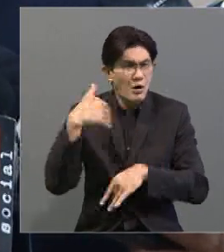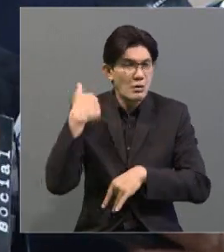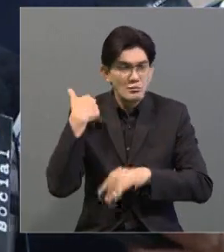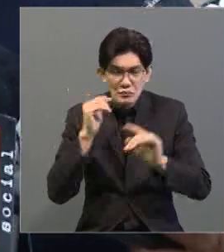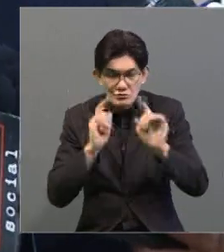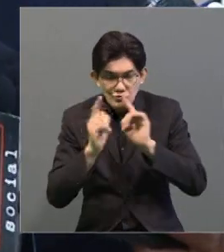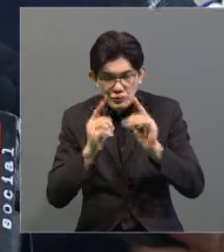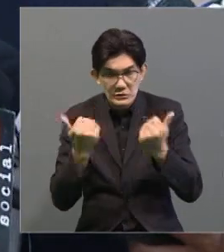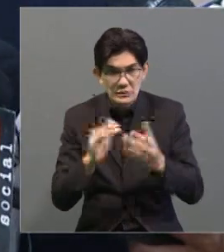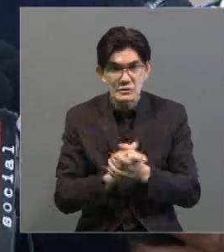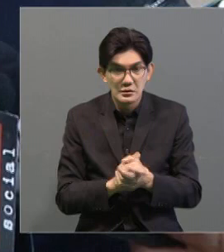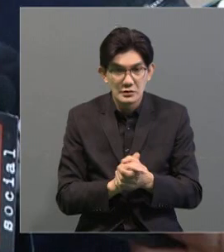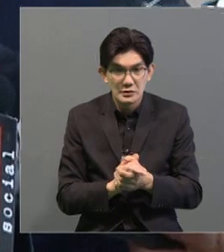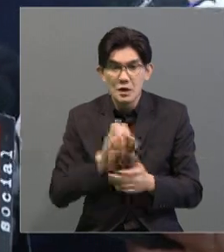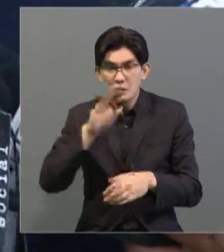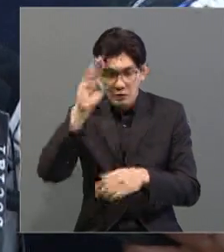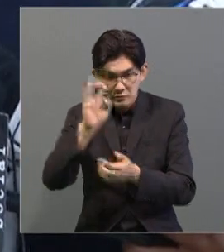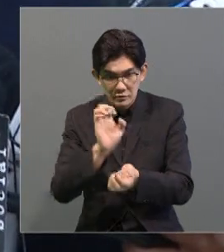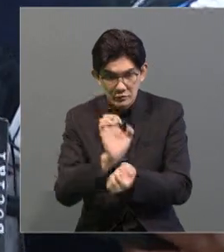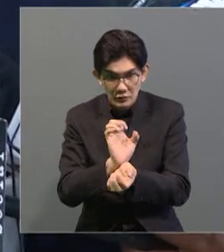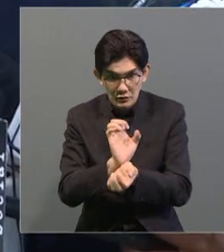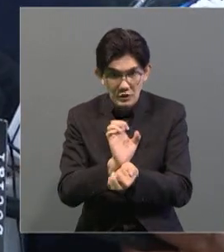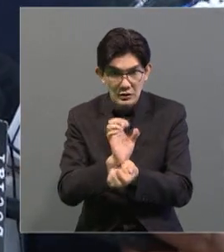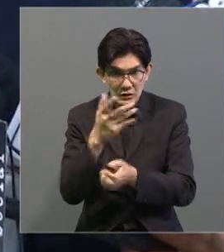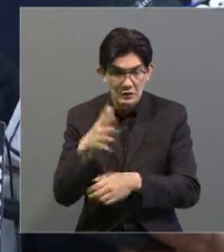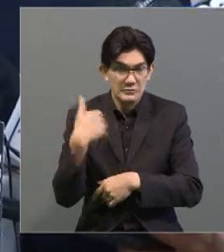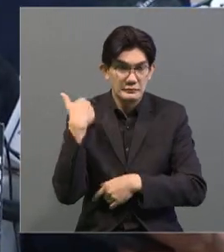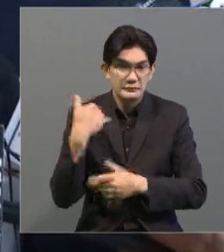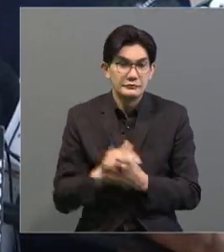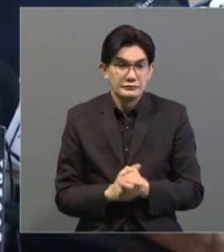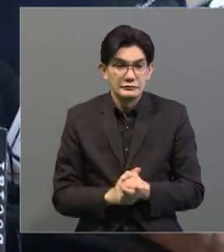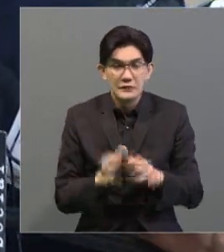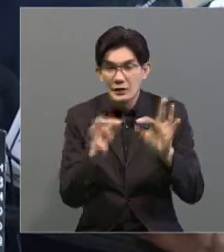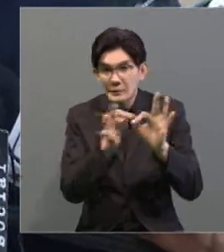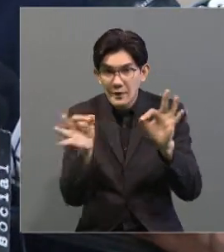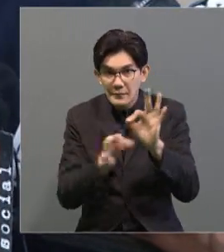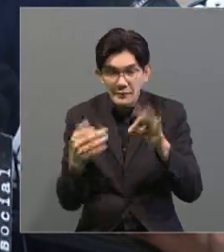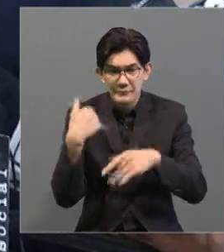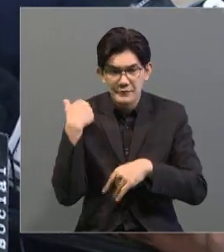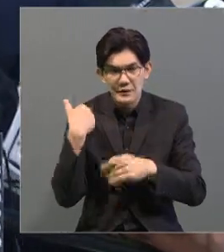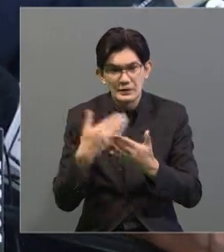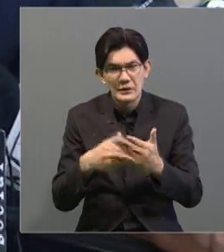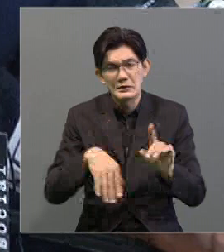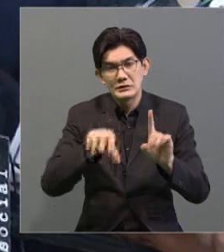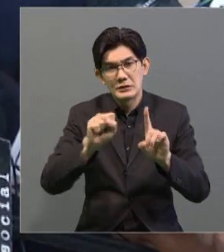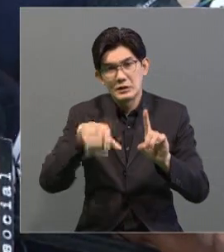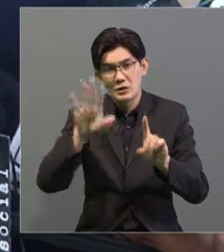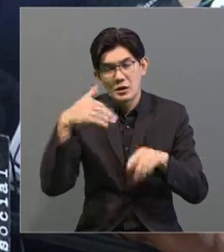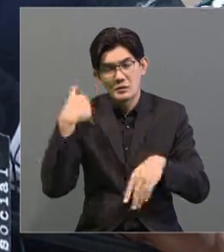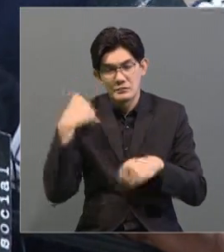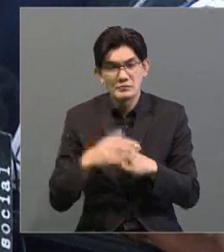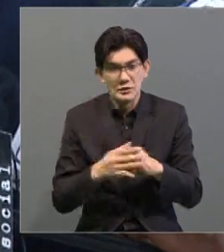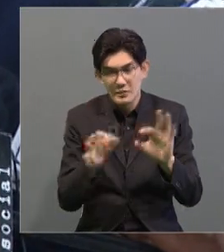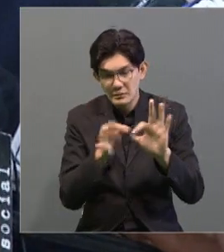กันนี่เป็นใบแจ้งความนะครับเนี่ยใบแจ้งความแล้วข้อความของเขาคนนี้โดนไปประมาณแสนกว่าบาทและข้อความ